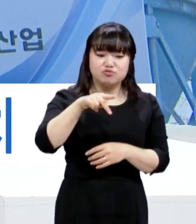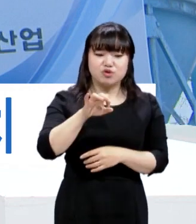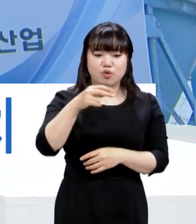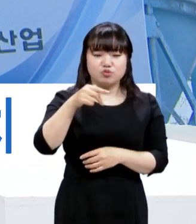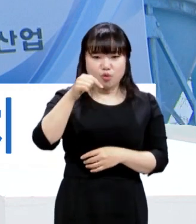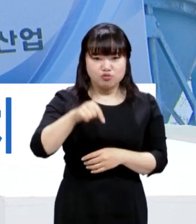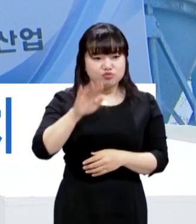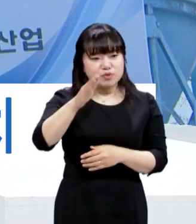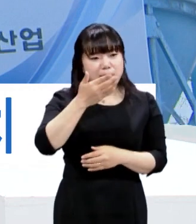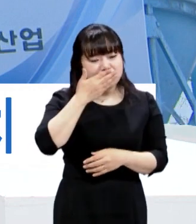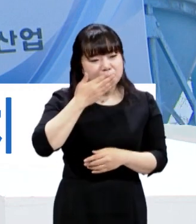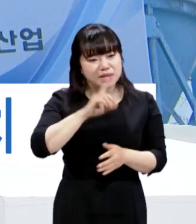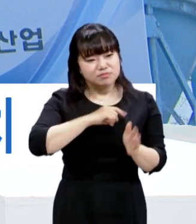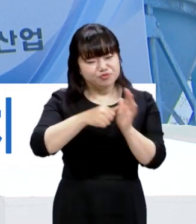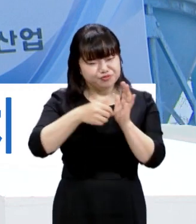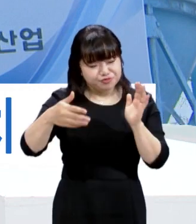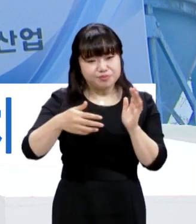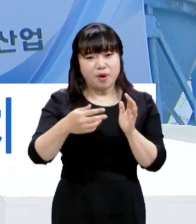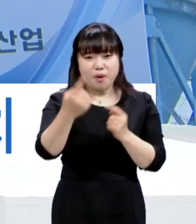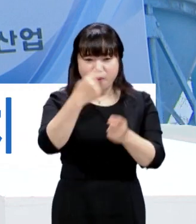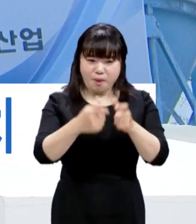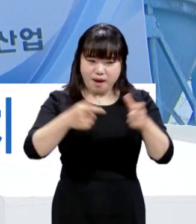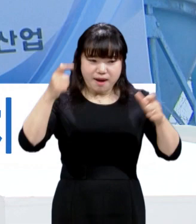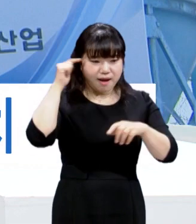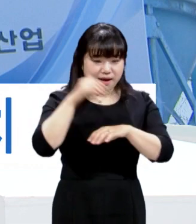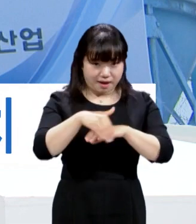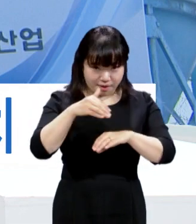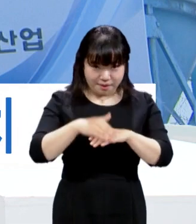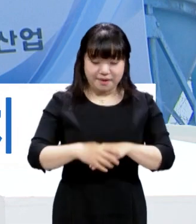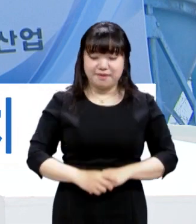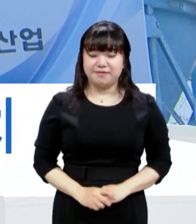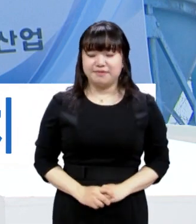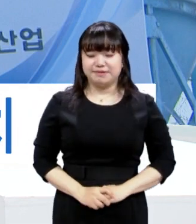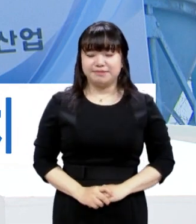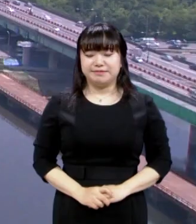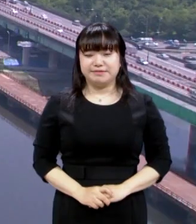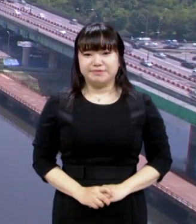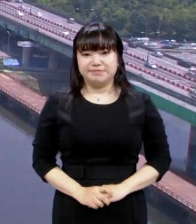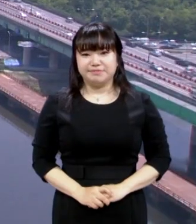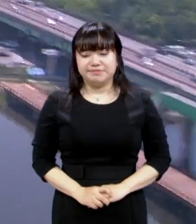것인데 해법 은 조금씩 다릅니다 이지원 기자가 전합니다